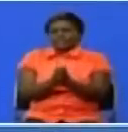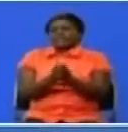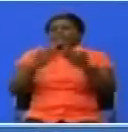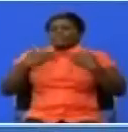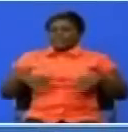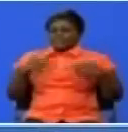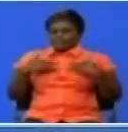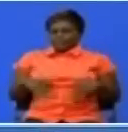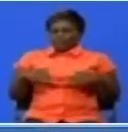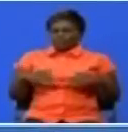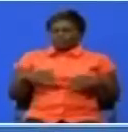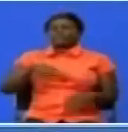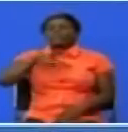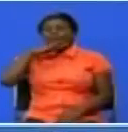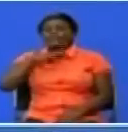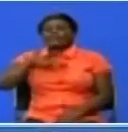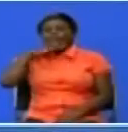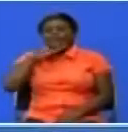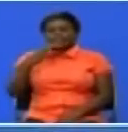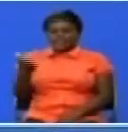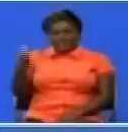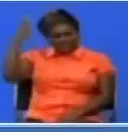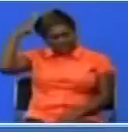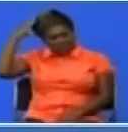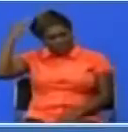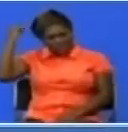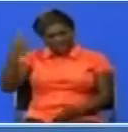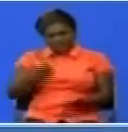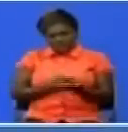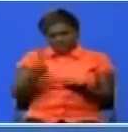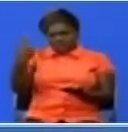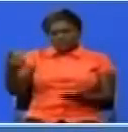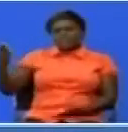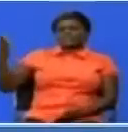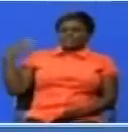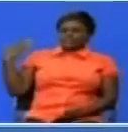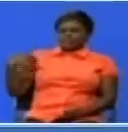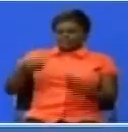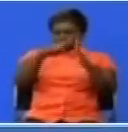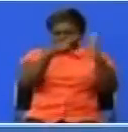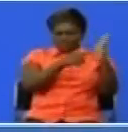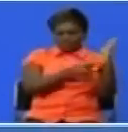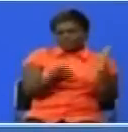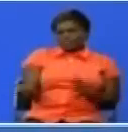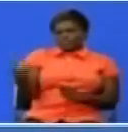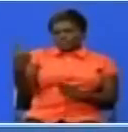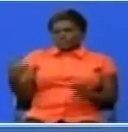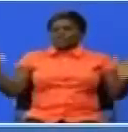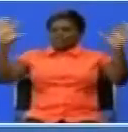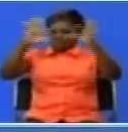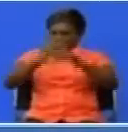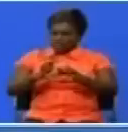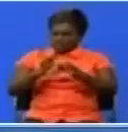wale askari ambao tulipoteza kule El Hade Somalia wiki moja iliyopita. Basi kuna mambo ambayo yameibuka kwamba ni umoja